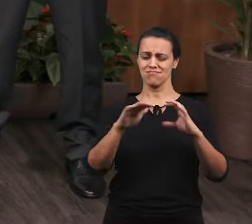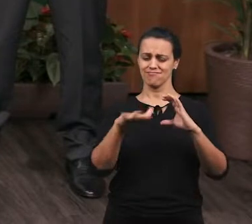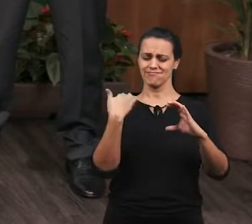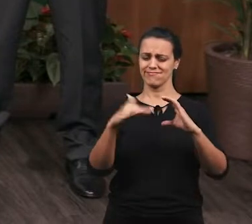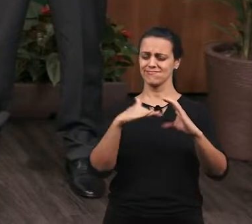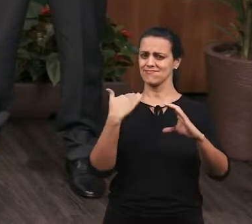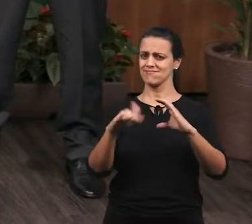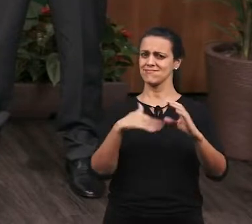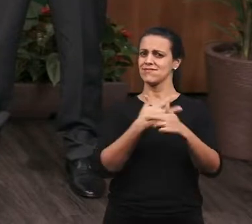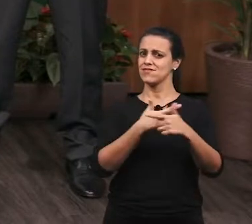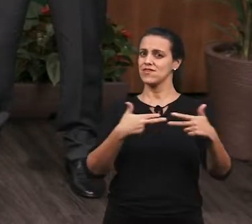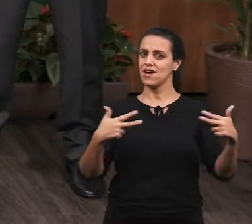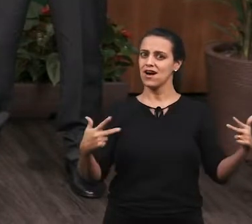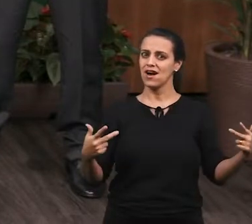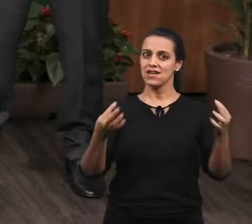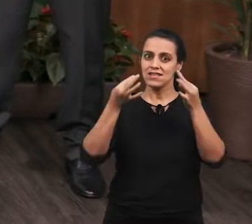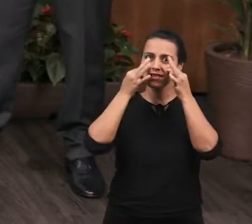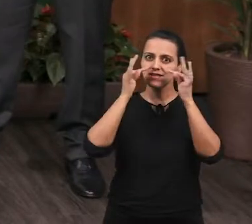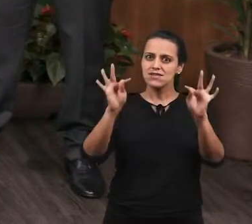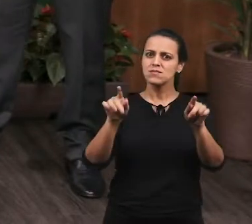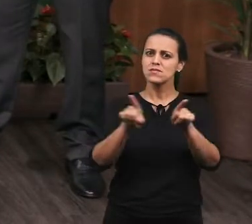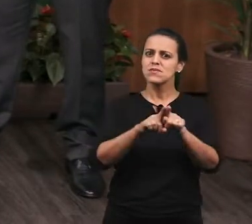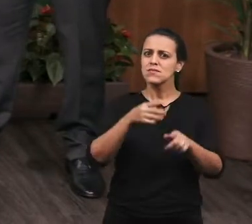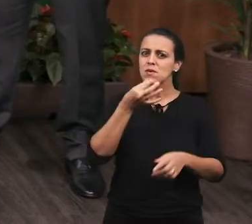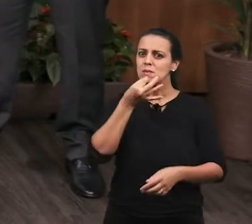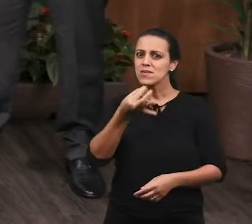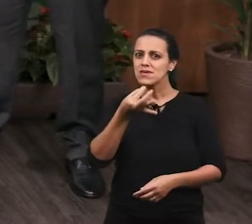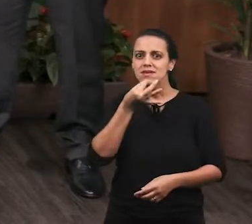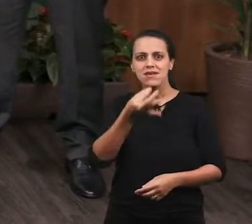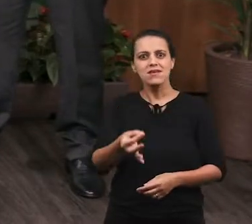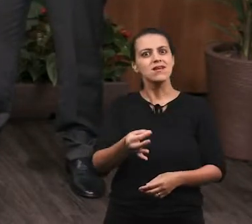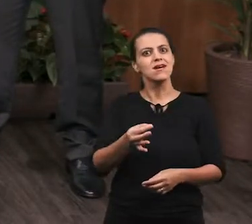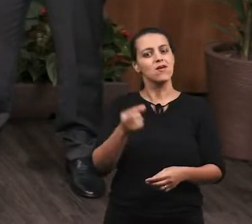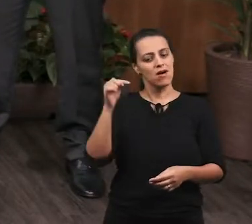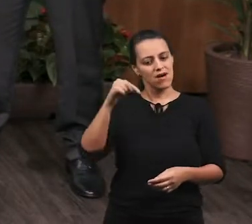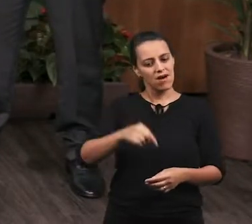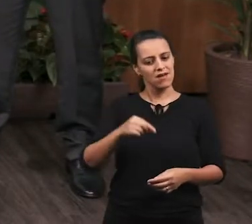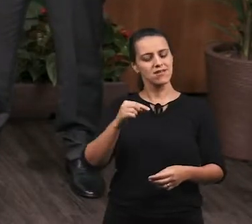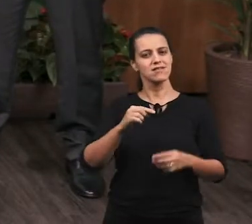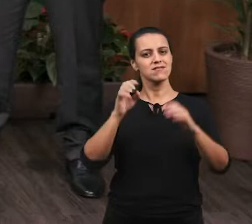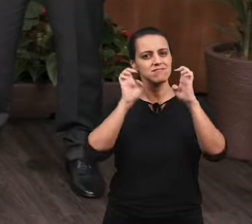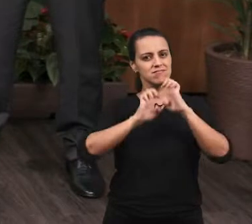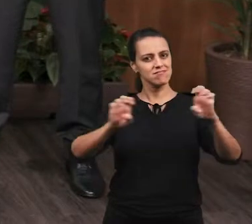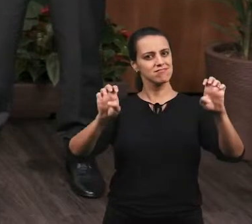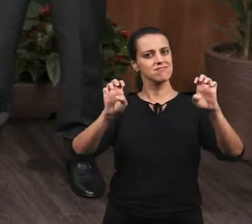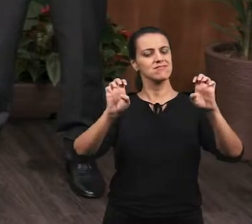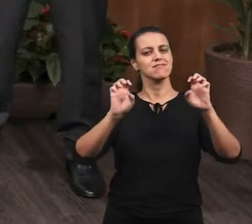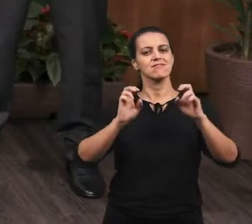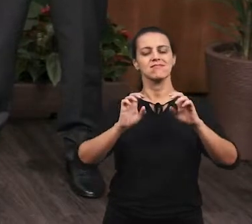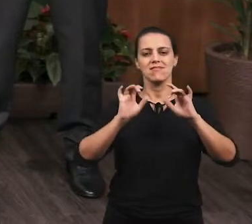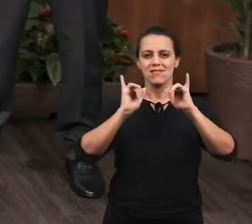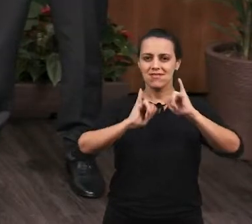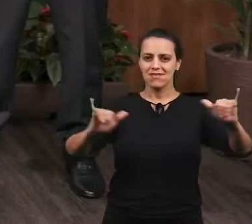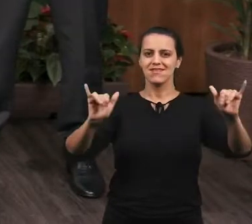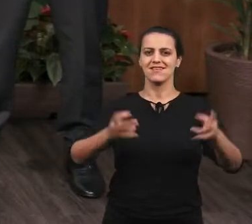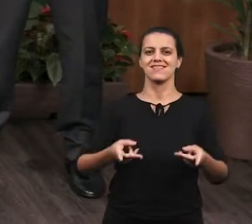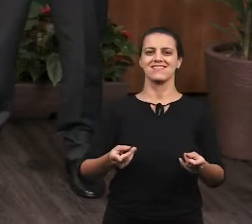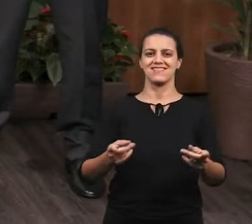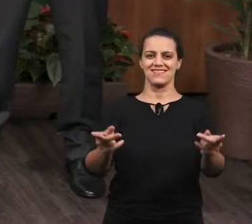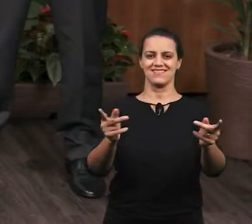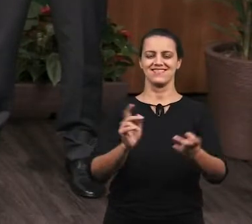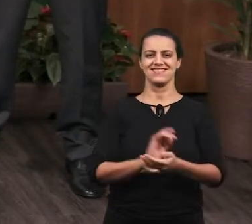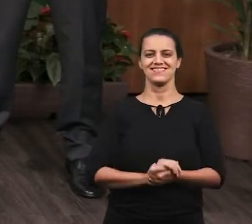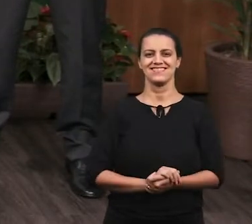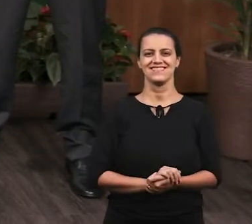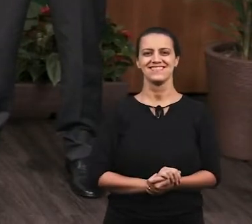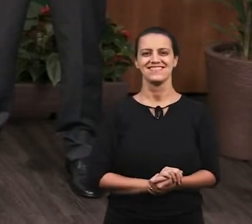присылают множество свидетельств и комментариев о программе, возвещая, провозглашая Вечное